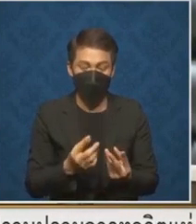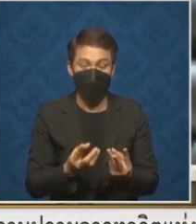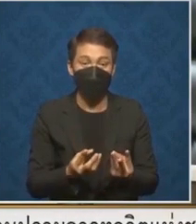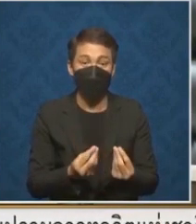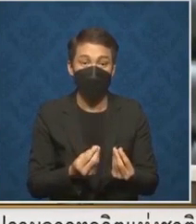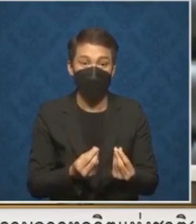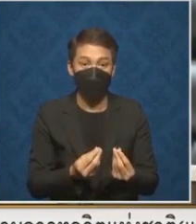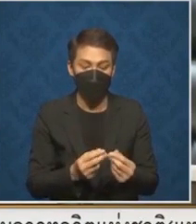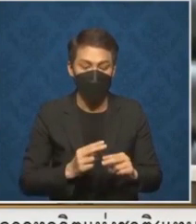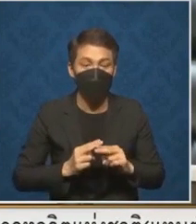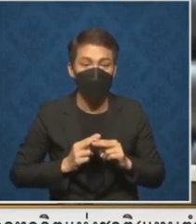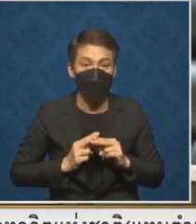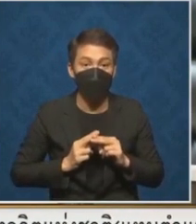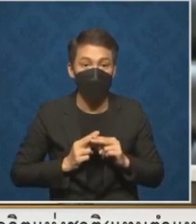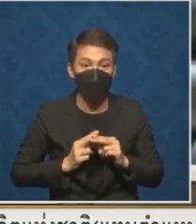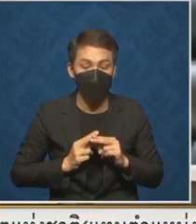ที่เป็นที่ดนของเอกชน